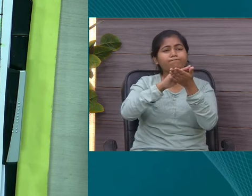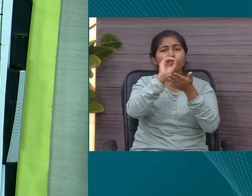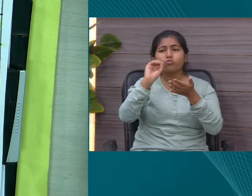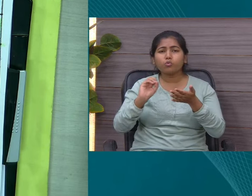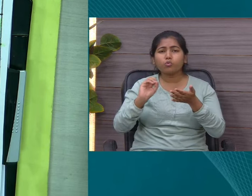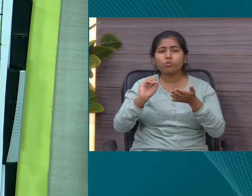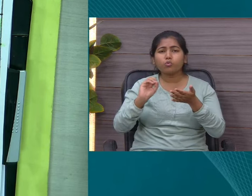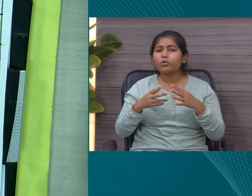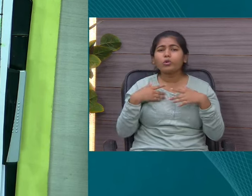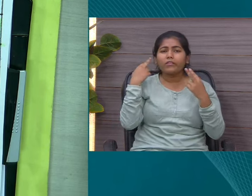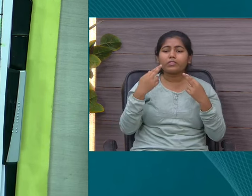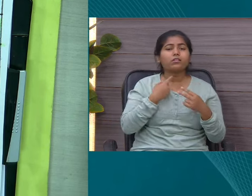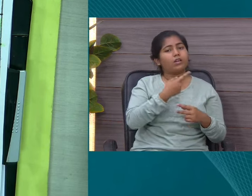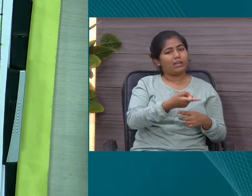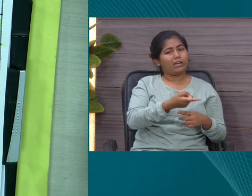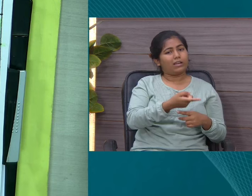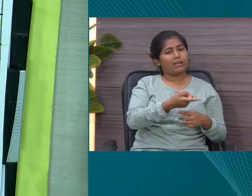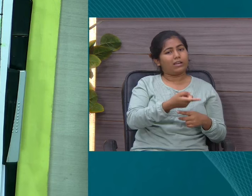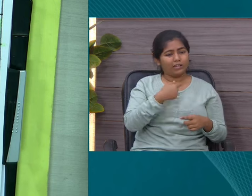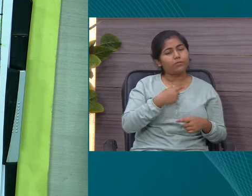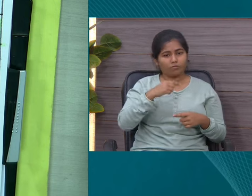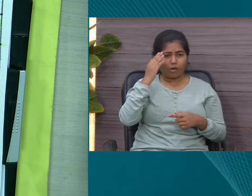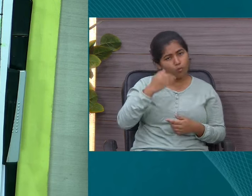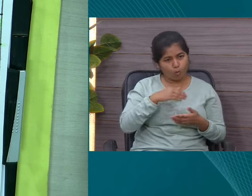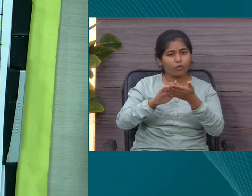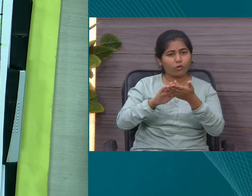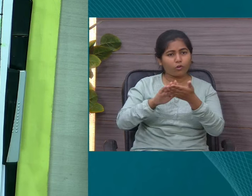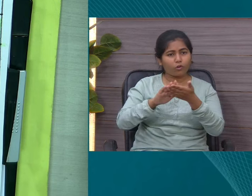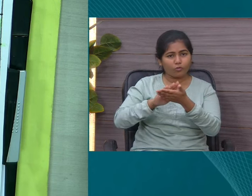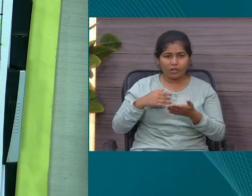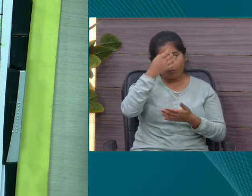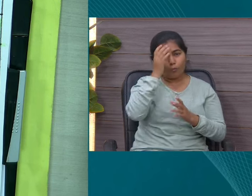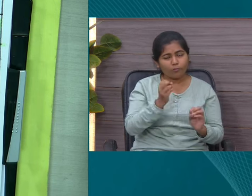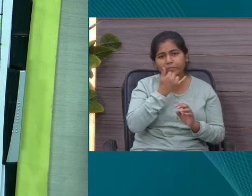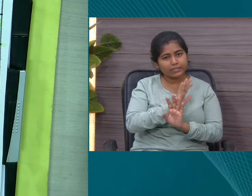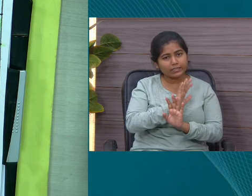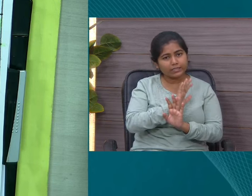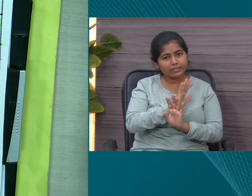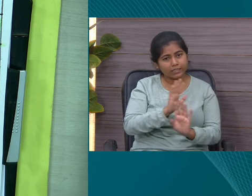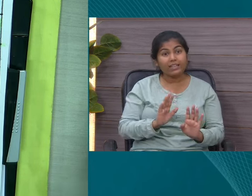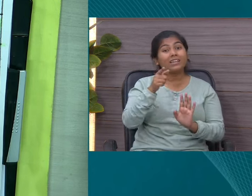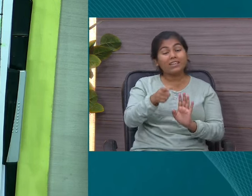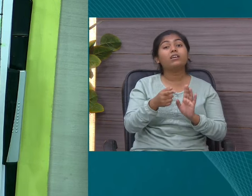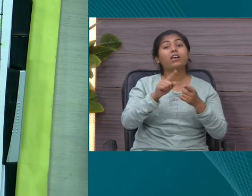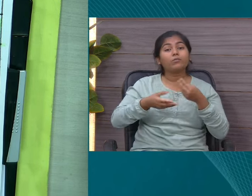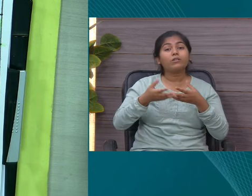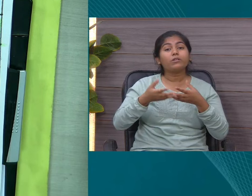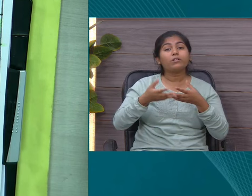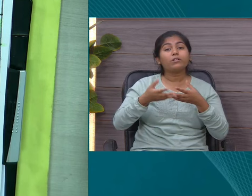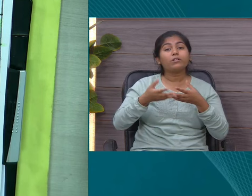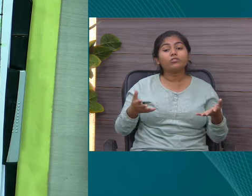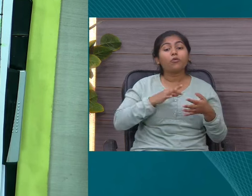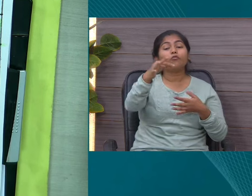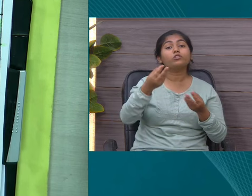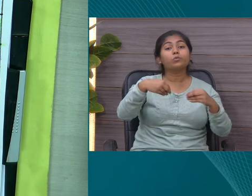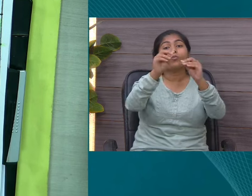स्थान मैंने जानबूझकर छोड़े हैं, ये कोई डिफेक्ट मत मानिए मेरे टेबल का, ये उन एलिमेंट्स के लिए हैं जो आगे आने वाले समय में डिस्कवर